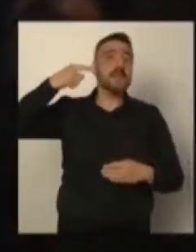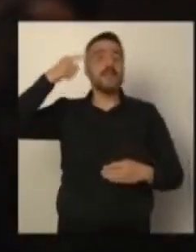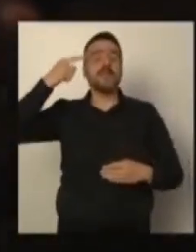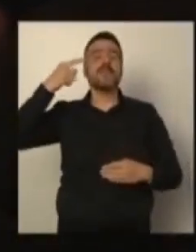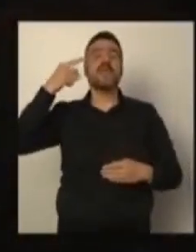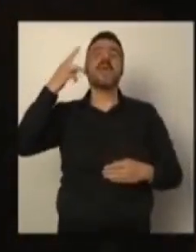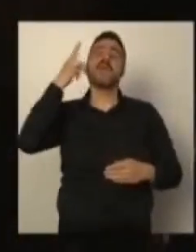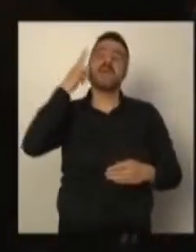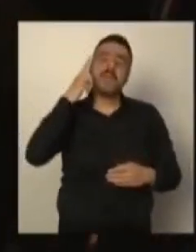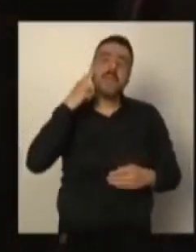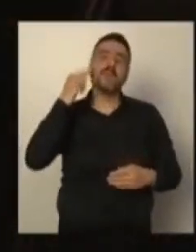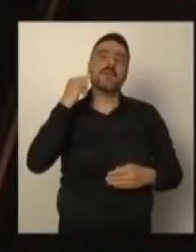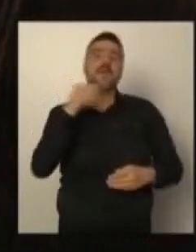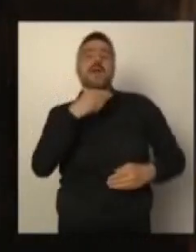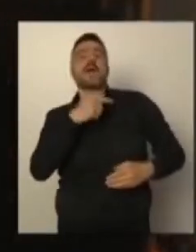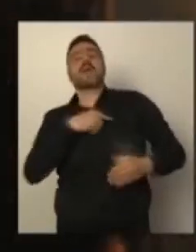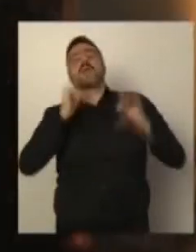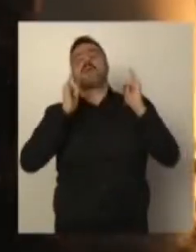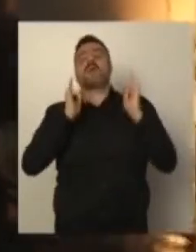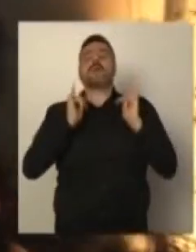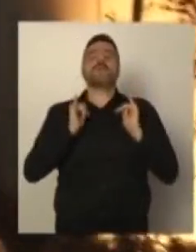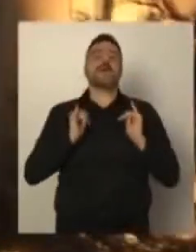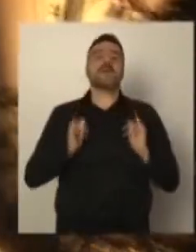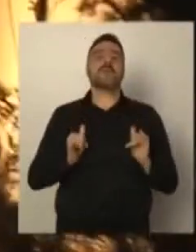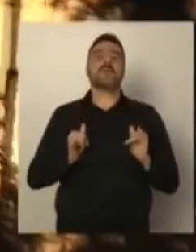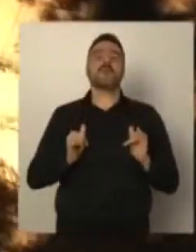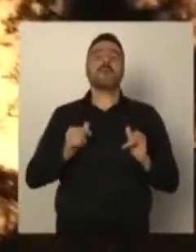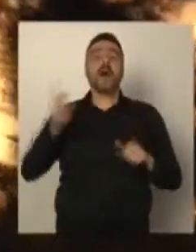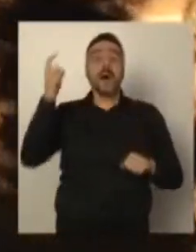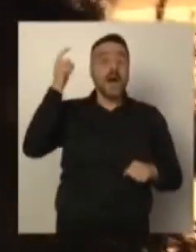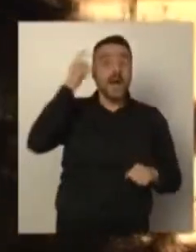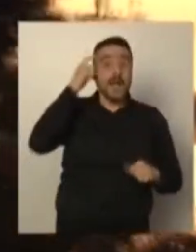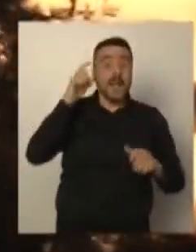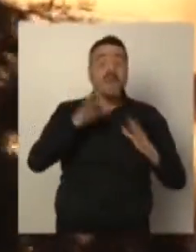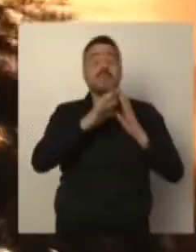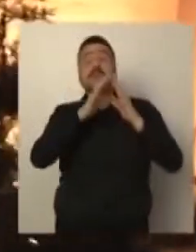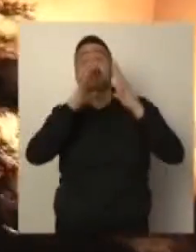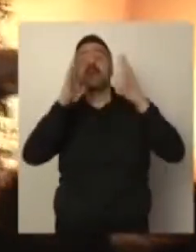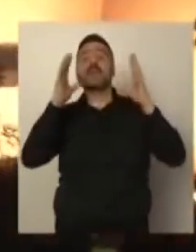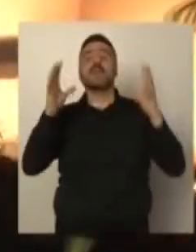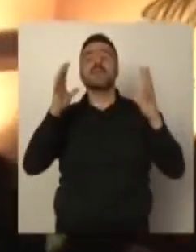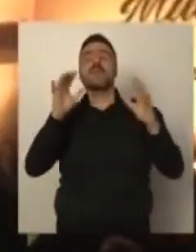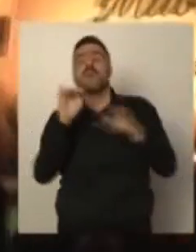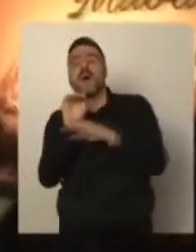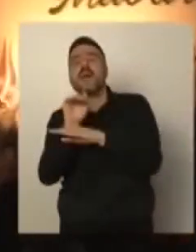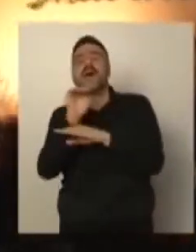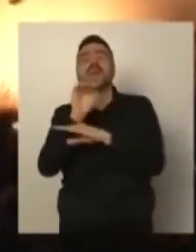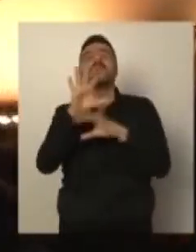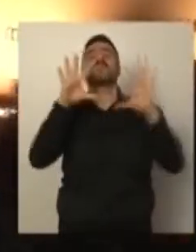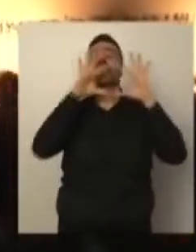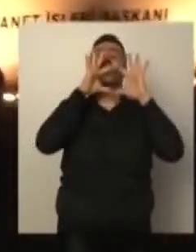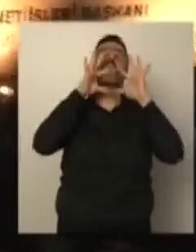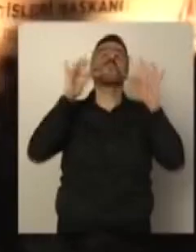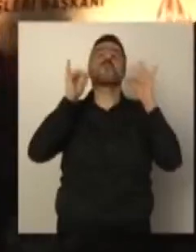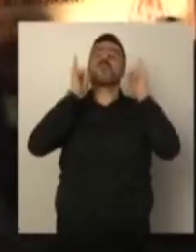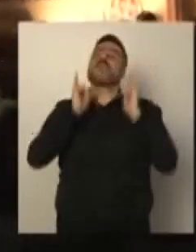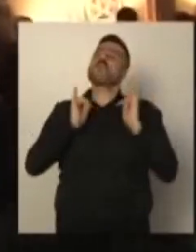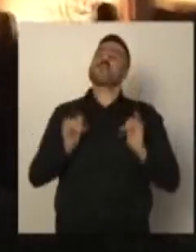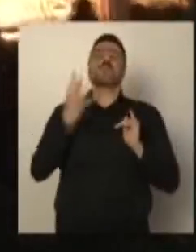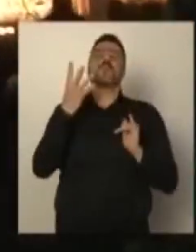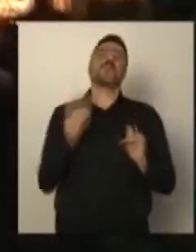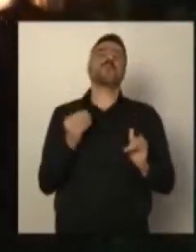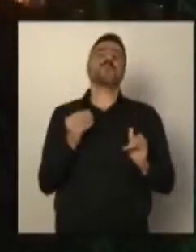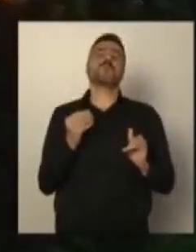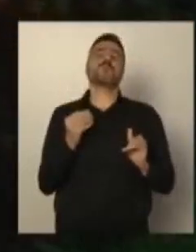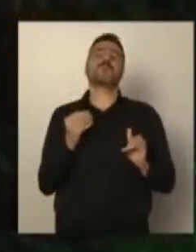berraklık, kalplerimize ferahlık, akıllarımıza genişlik ve hayatımıza huzur getirmesi dileğiyle